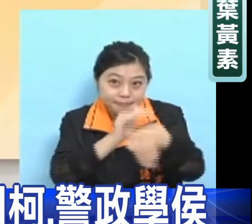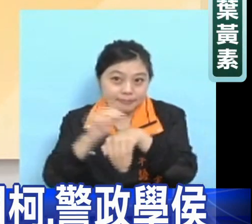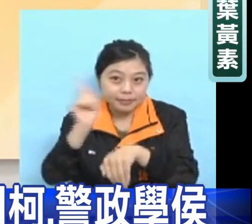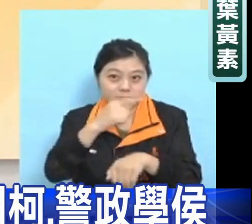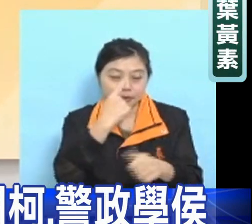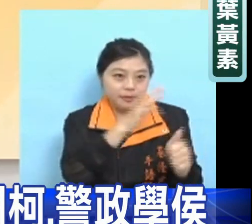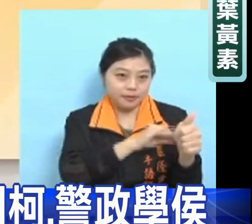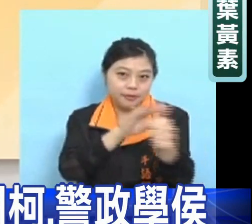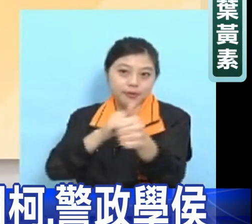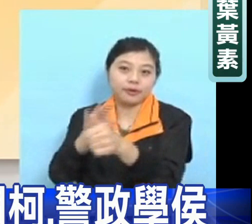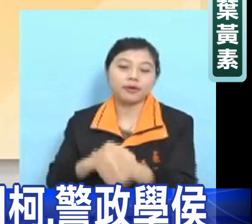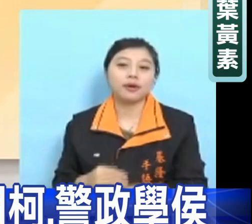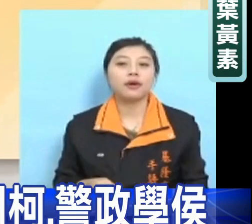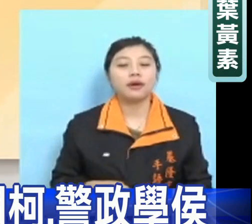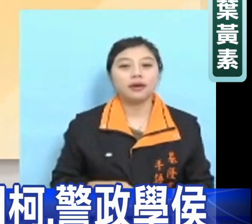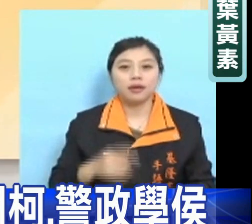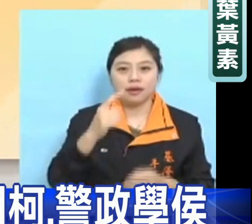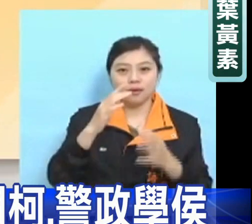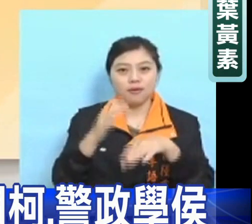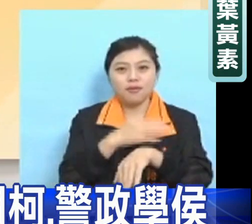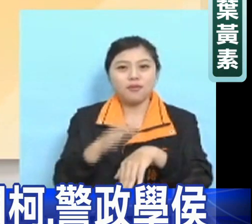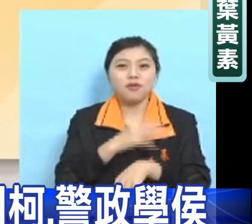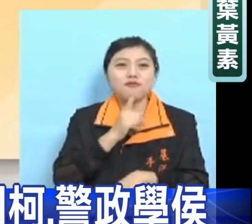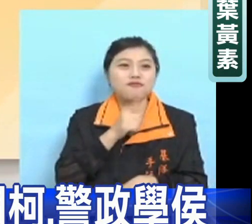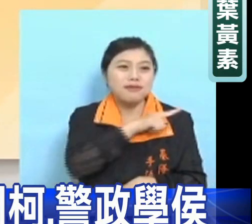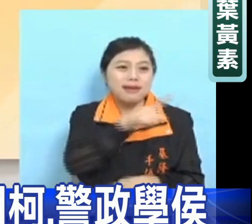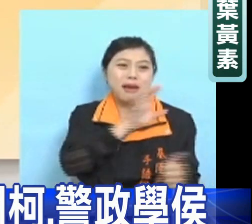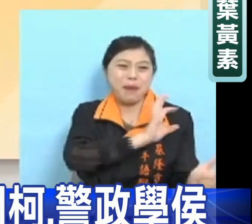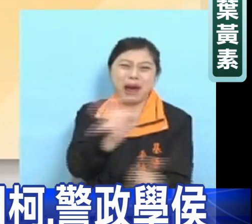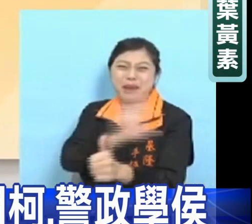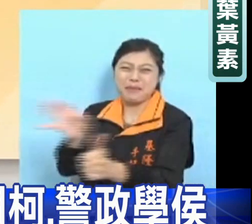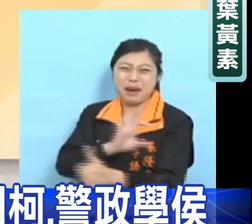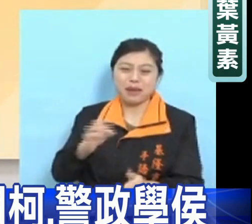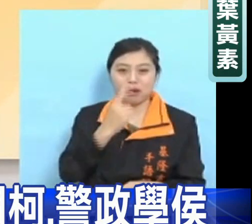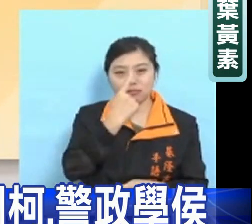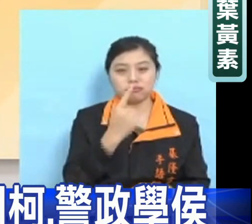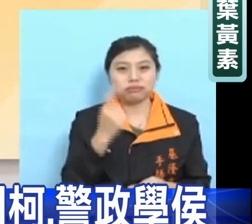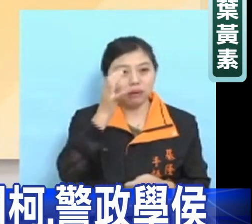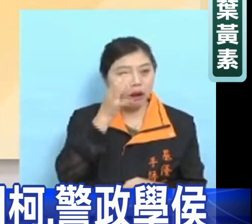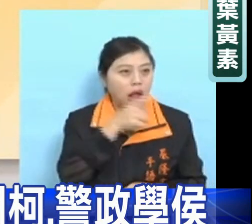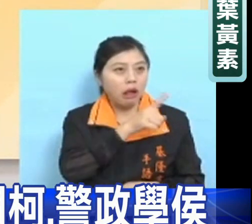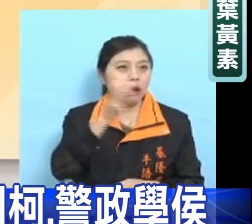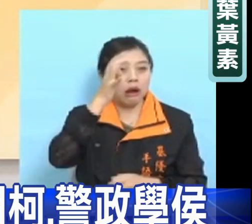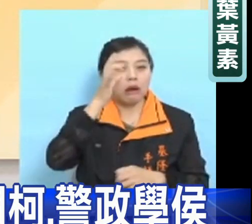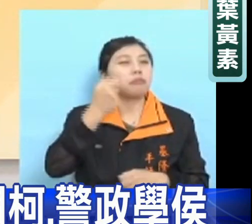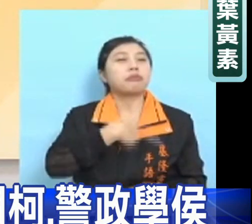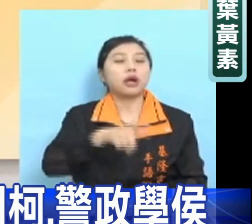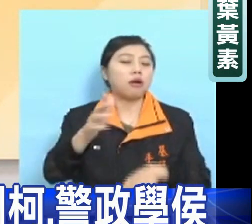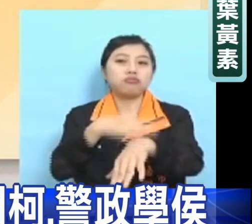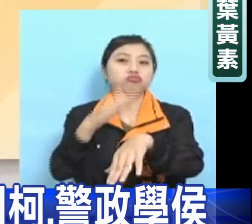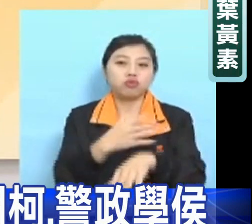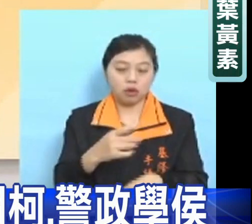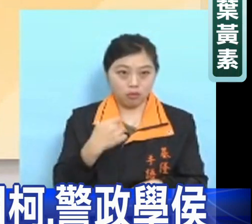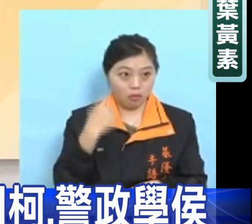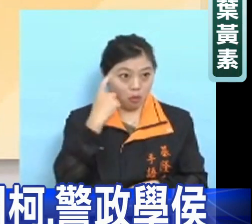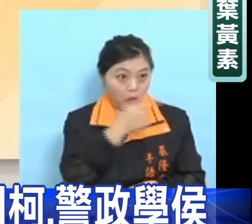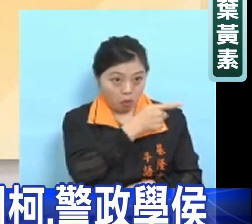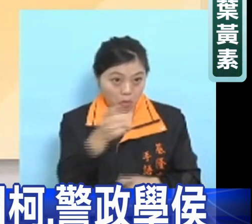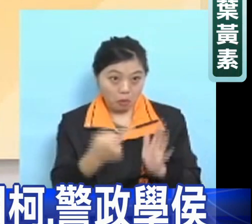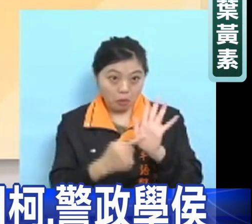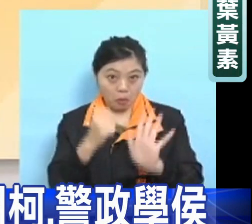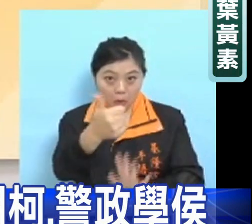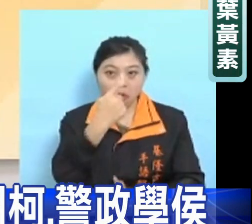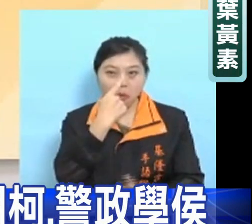优点了。我觉得有做得好的话就应该要学，那如果犯的错的话我们就汲取他的教